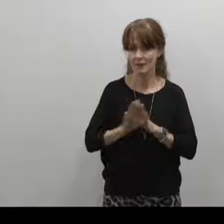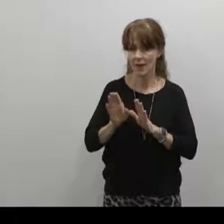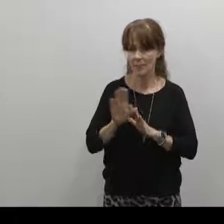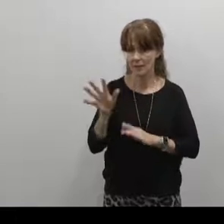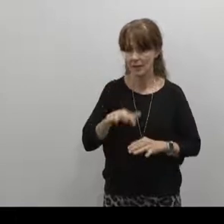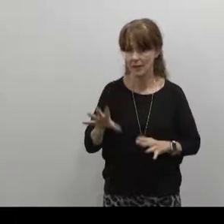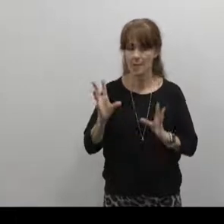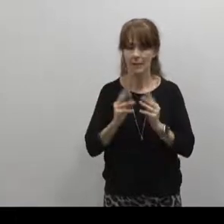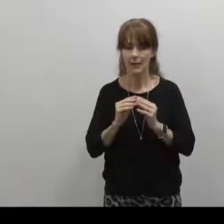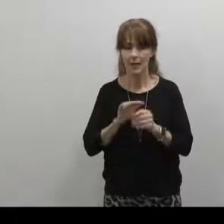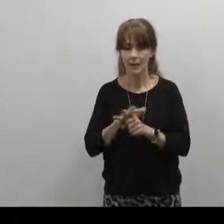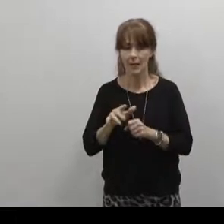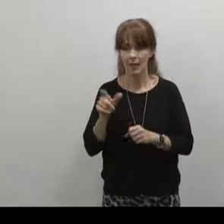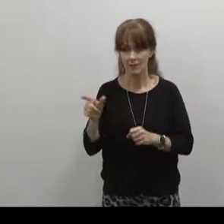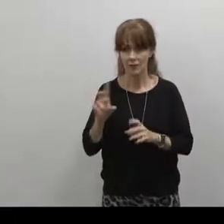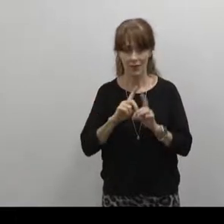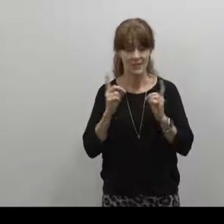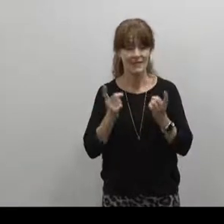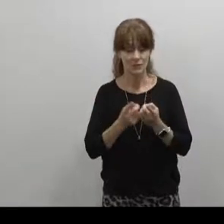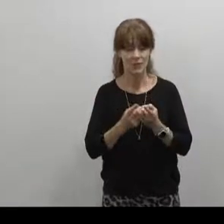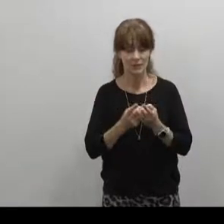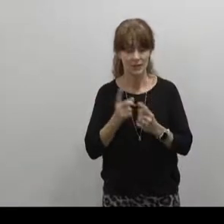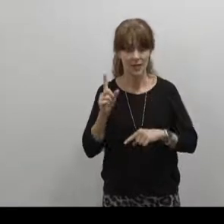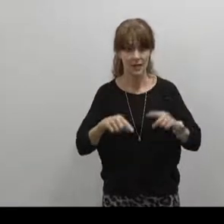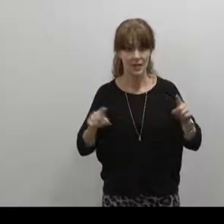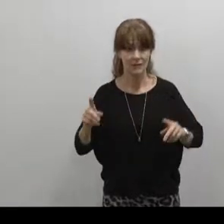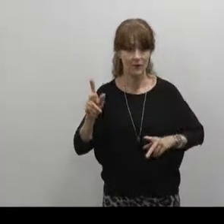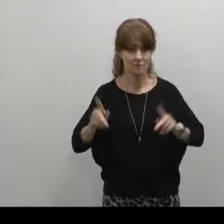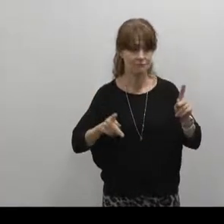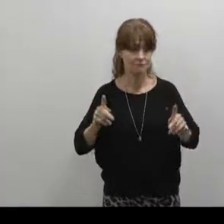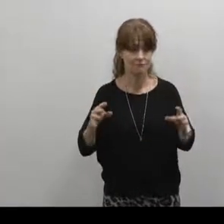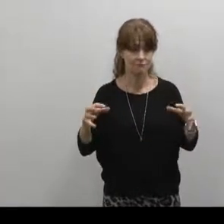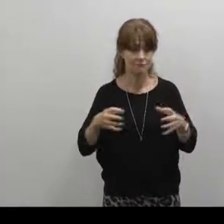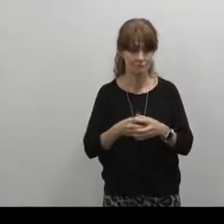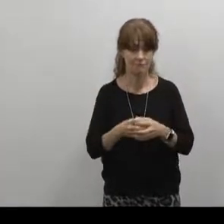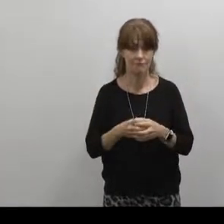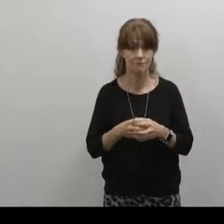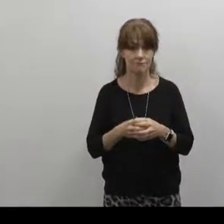cầm lại cái nạn là tầm bàn,